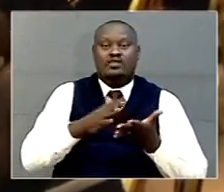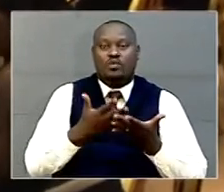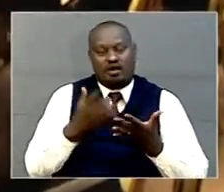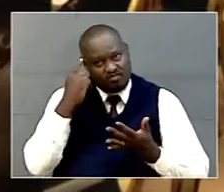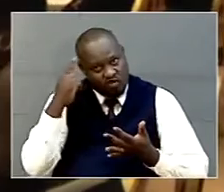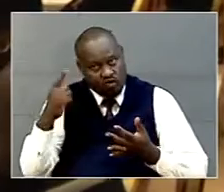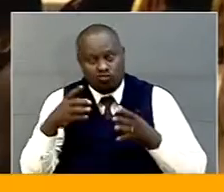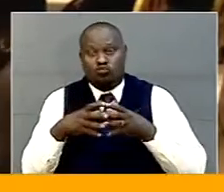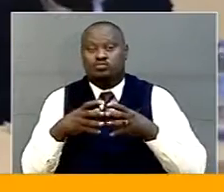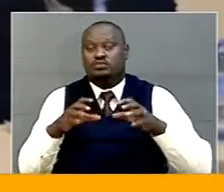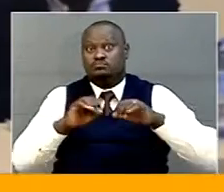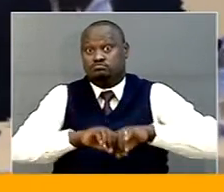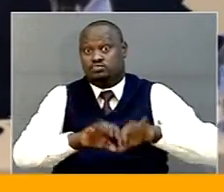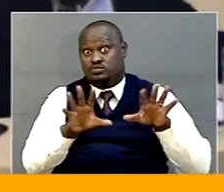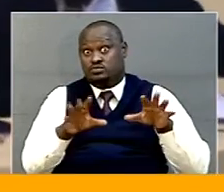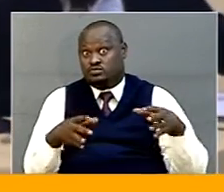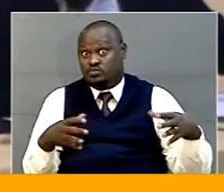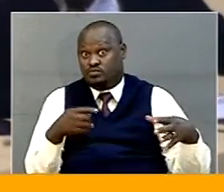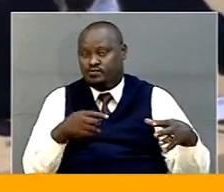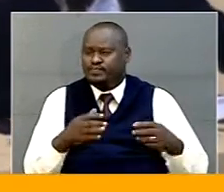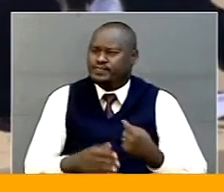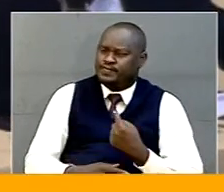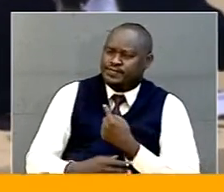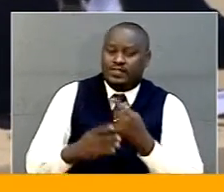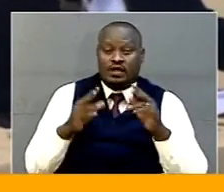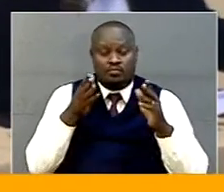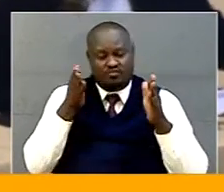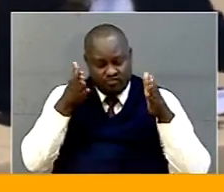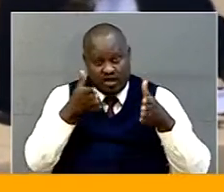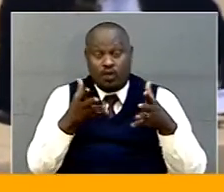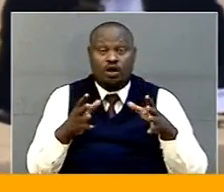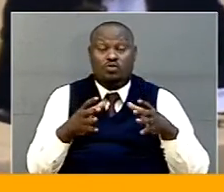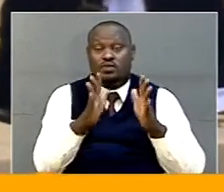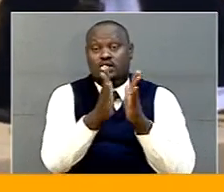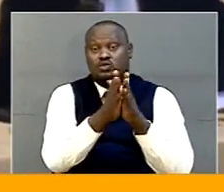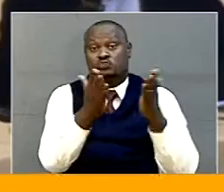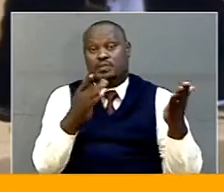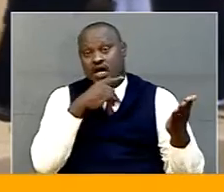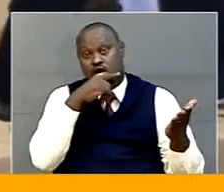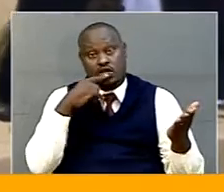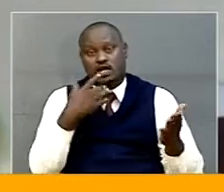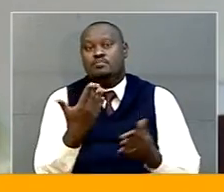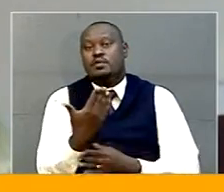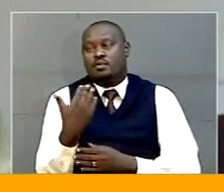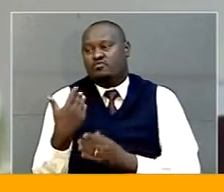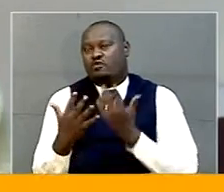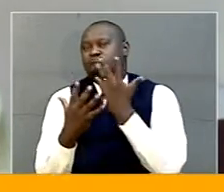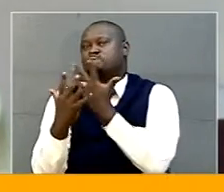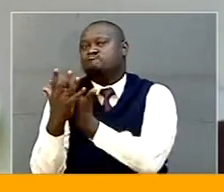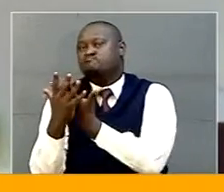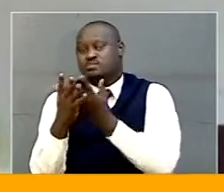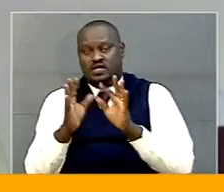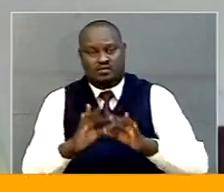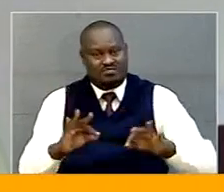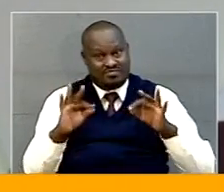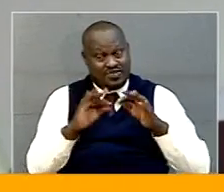Journalists esyalibadde ku kuyimirira awamu ne bannamawulire b'olupapula lwa Red Paper abaakwatibwa. If we show